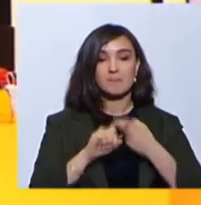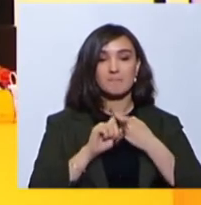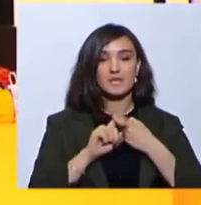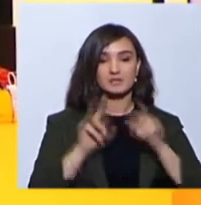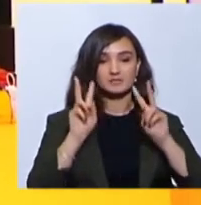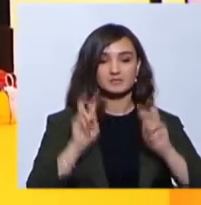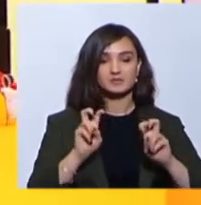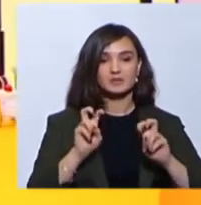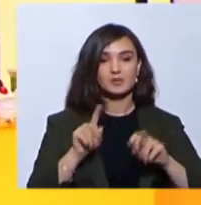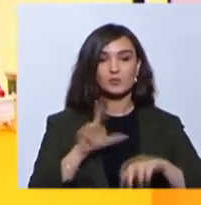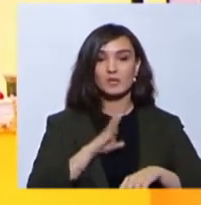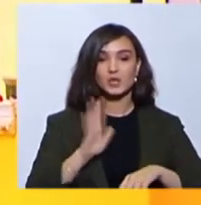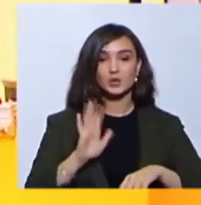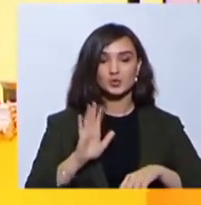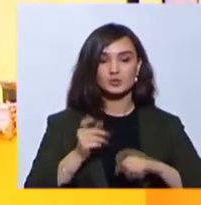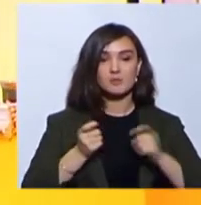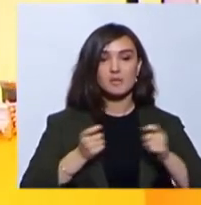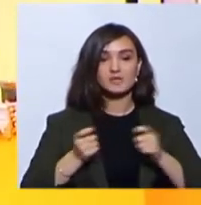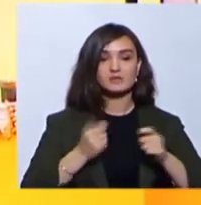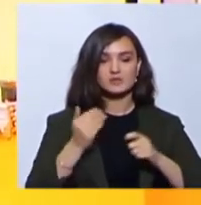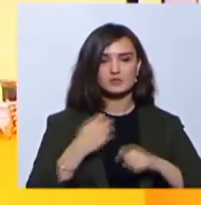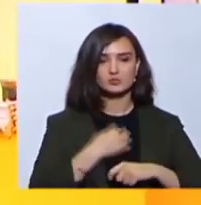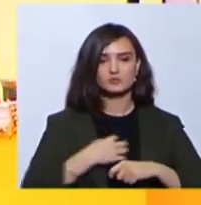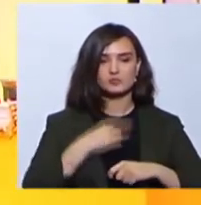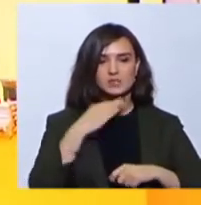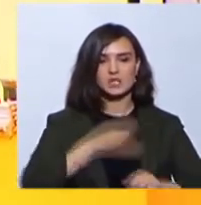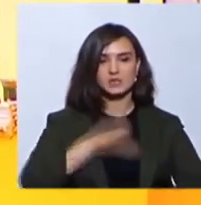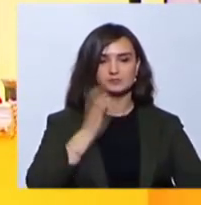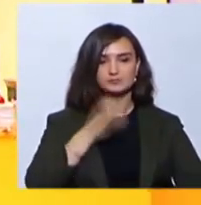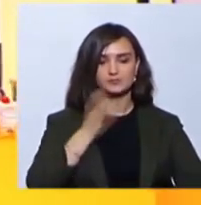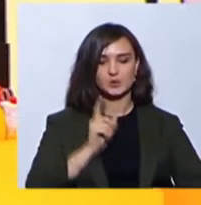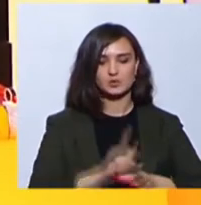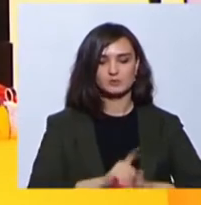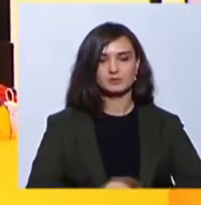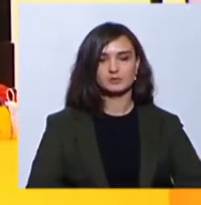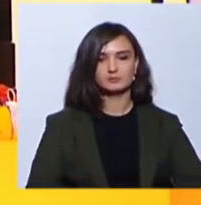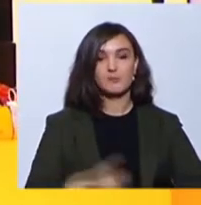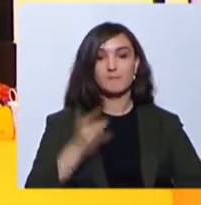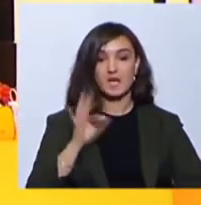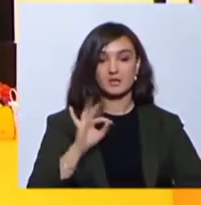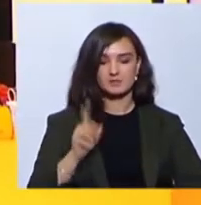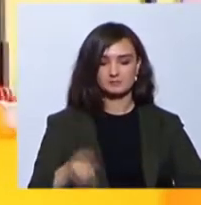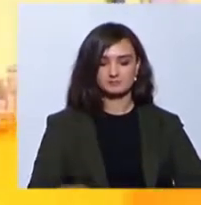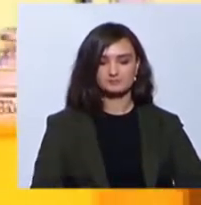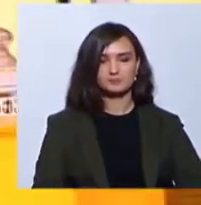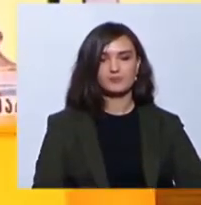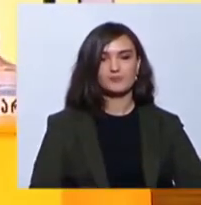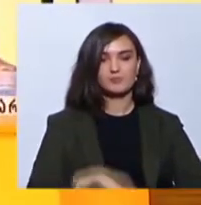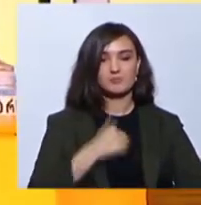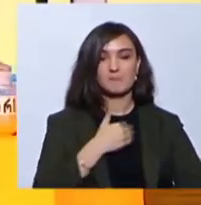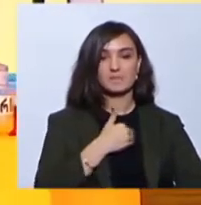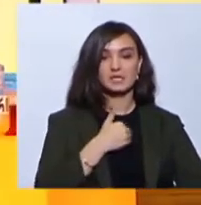ვლაპარაკობთ, როგორც თავიდან ასაცილებლად, ასევე მართვისათვის მნიშვნელოვანია სწორედ წყლის კომპონენტის გათვალისწინება. მაგრამ მე მინდა